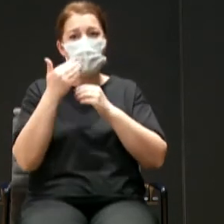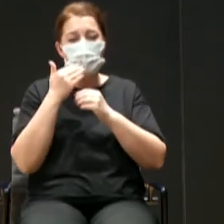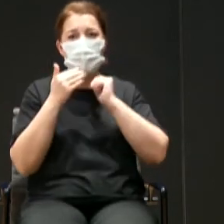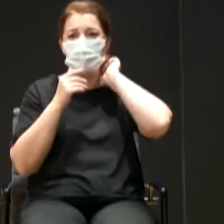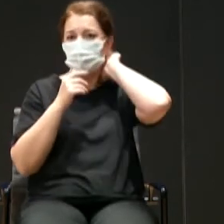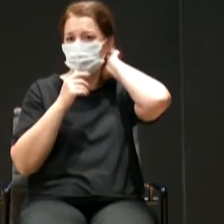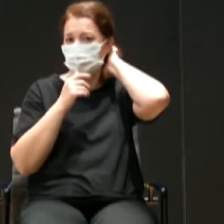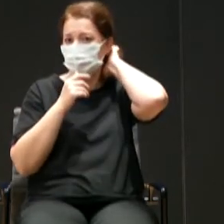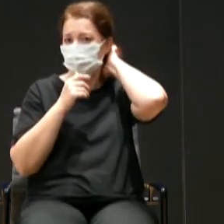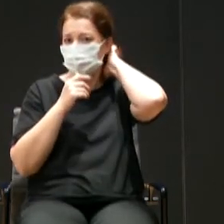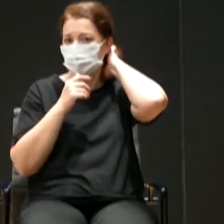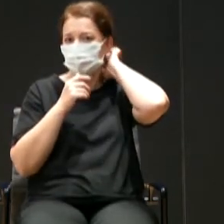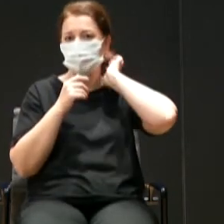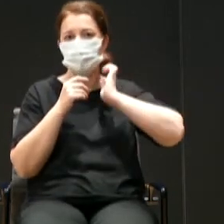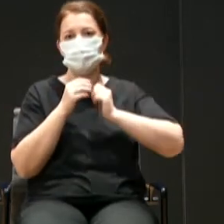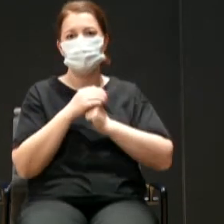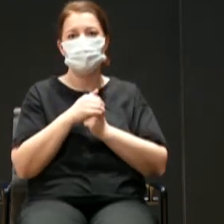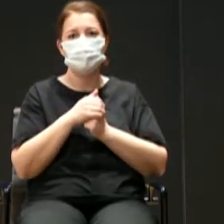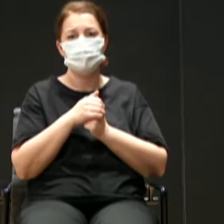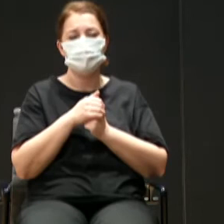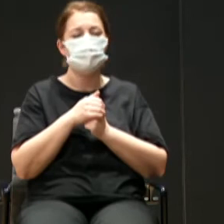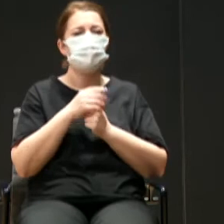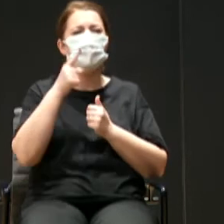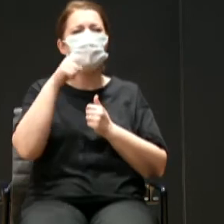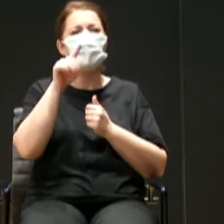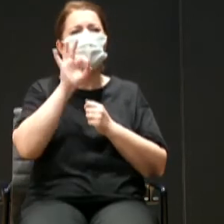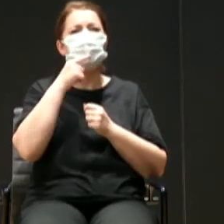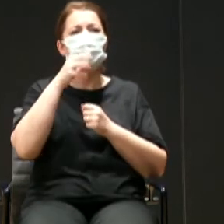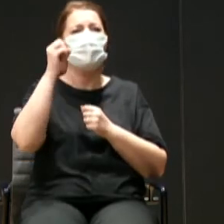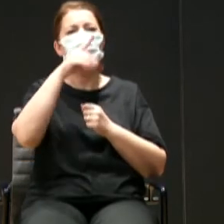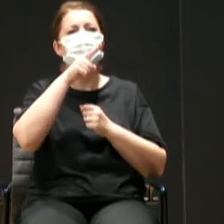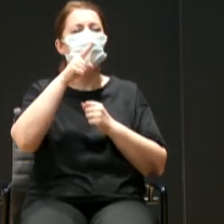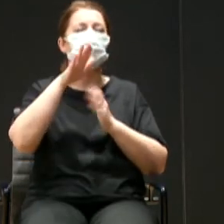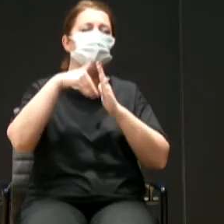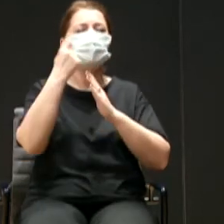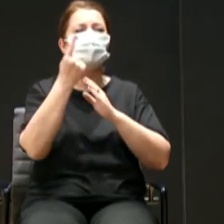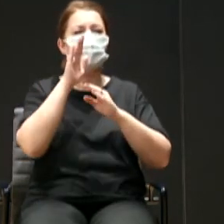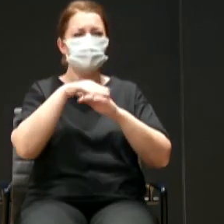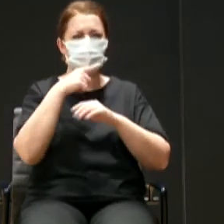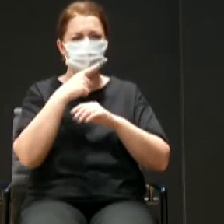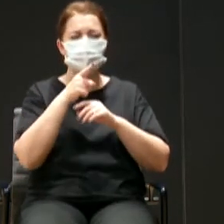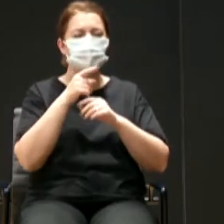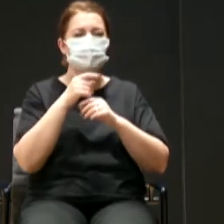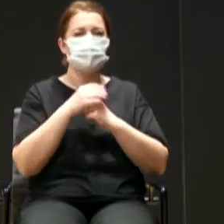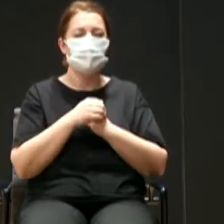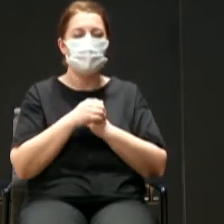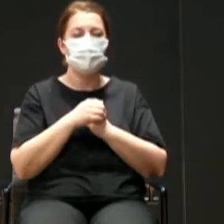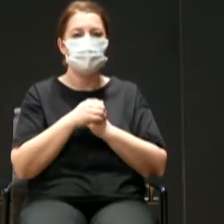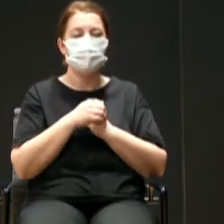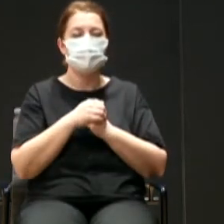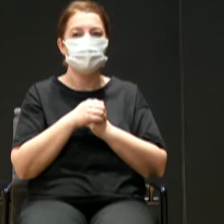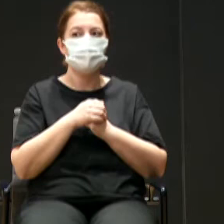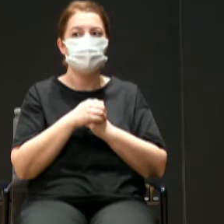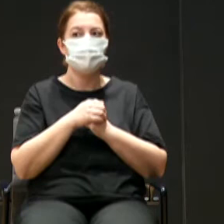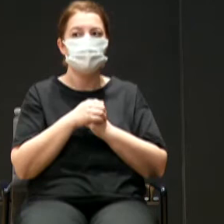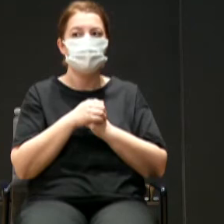konuşuyorsunuz? Yakup AK Parti buraya başka bir şey yapacaktı. Ne yapacaktı? İşte sözleşmeyi yapmış, önünüze koymuş. Bunu yapacaksınız diyor. Neşet Bey. Sayın Başkan. Neşet